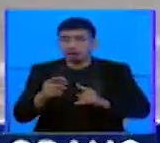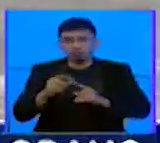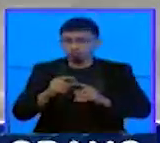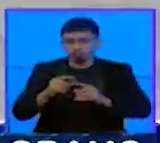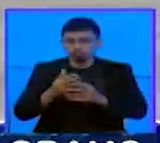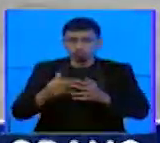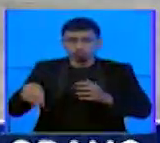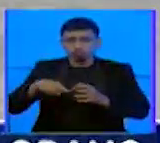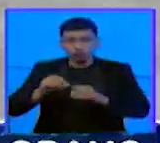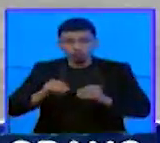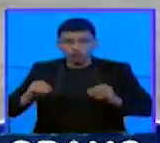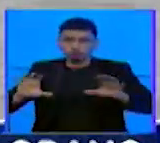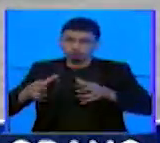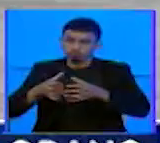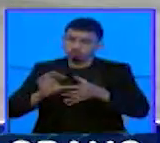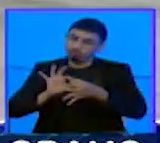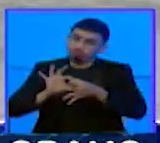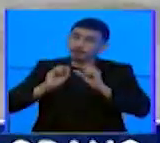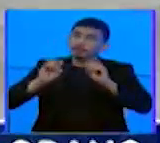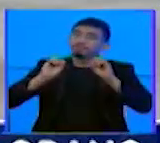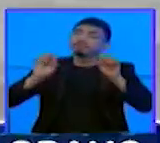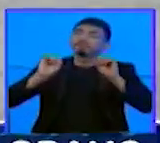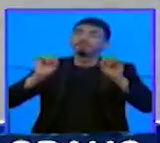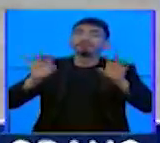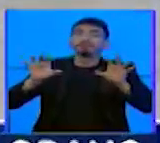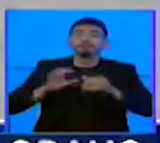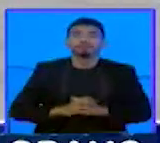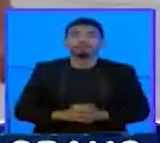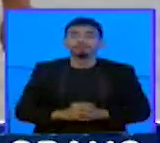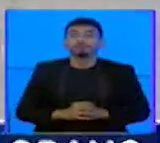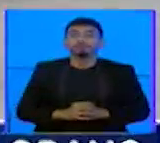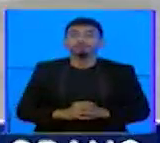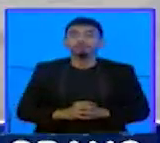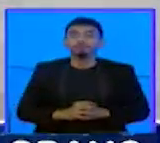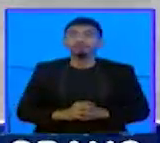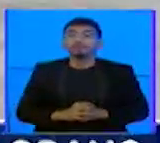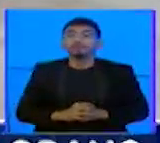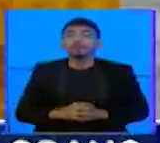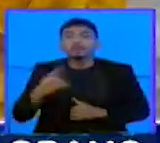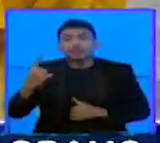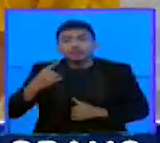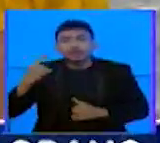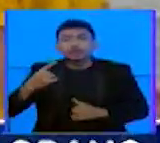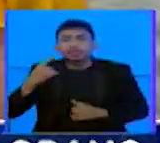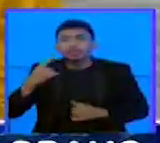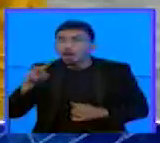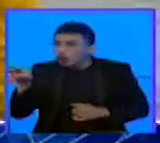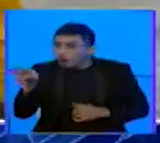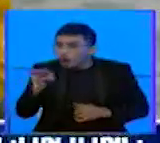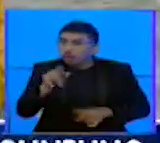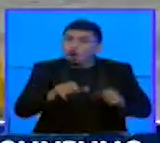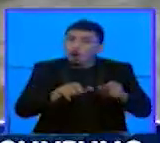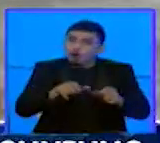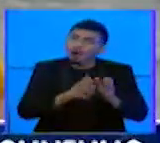ini melakukan berkeliling begitu di kawasan Ancol untuk memberikan himbauan agar wisatawan